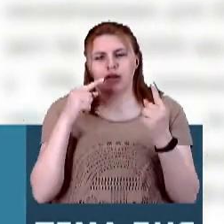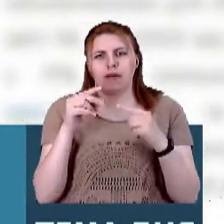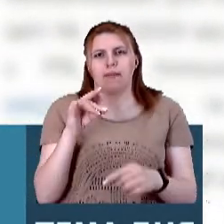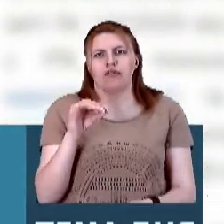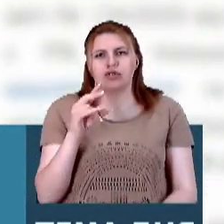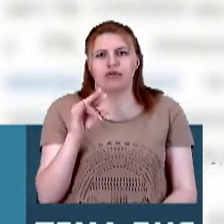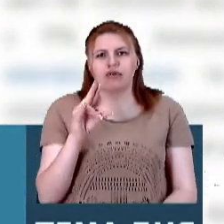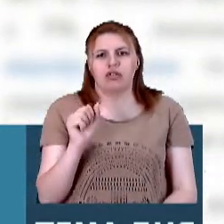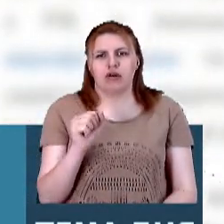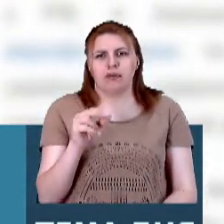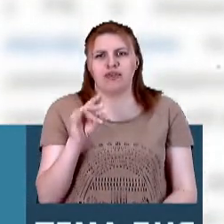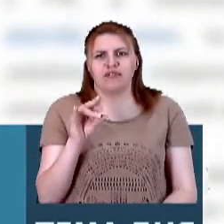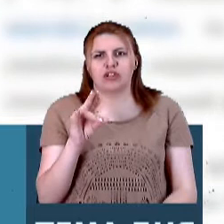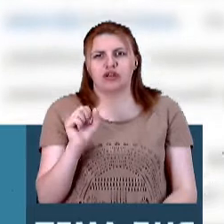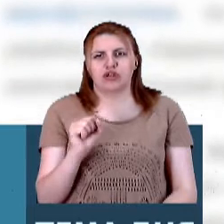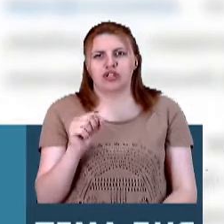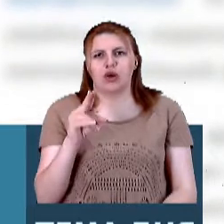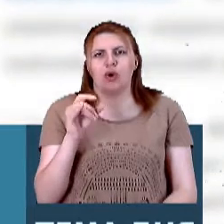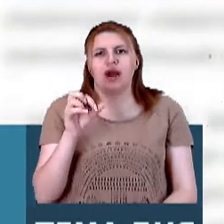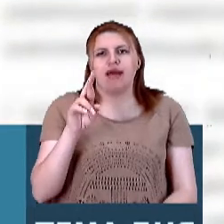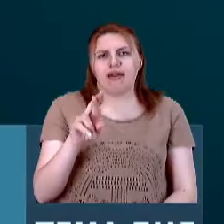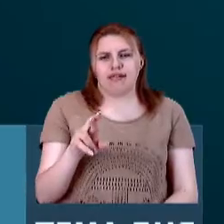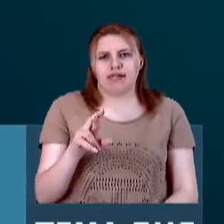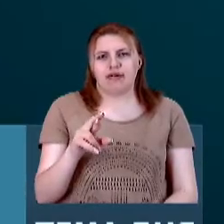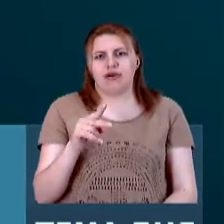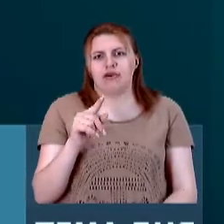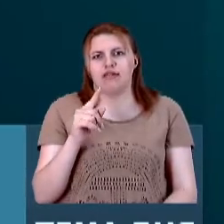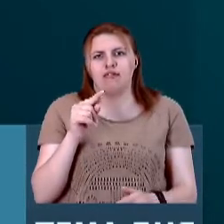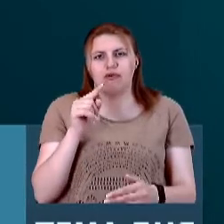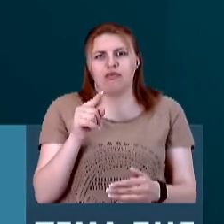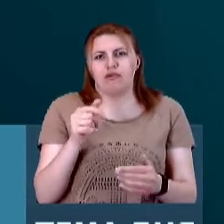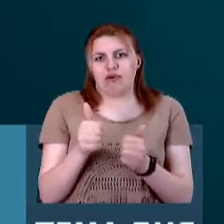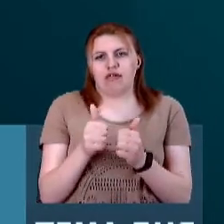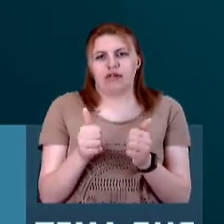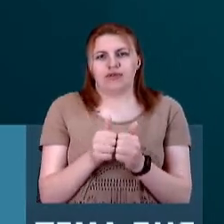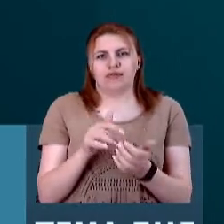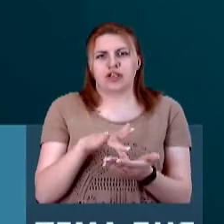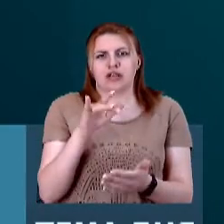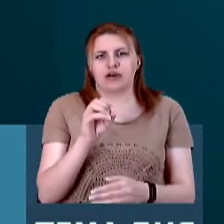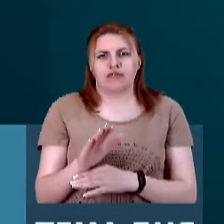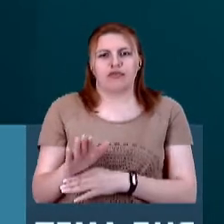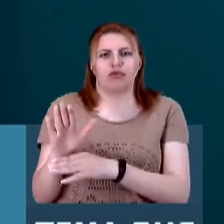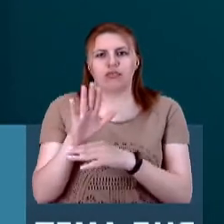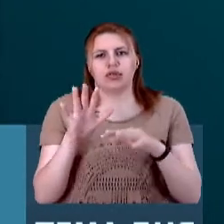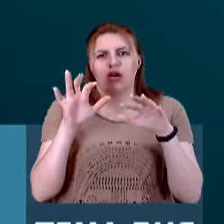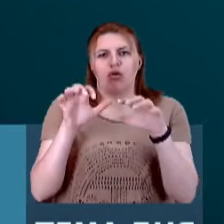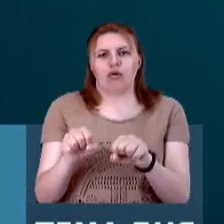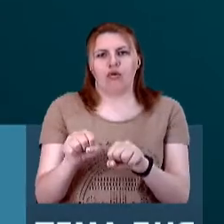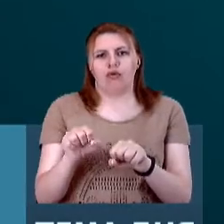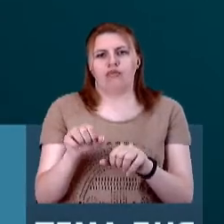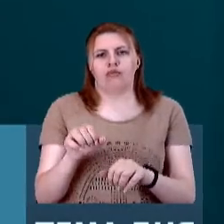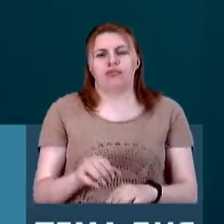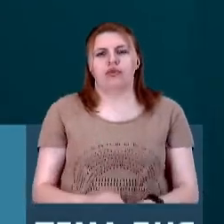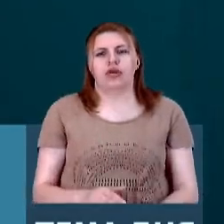І така імпровізована Північна Корея будується Росією не десь там далеко, а прямо в центрі Європи на захоплених східних та південних